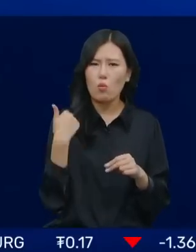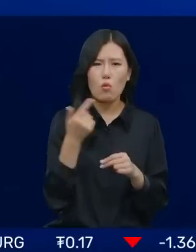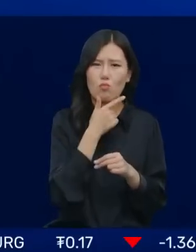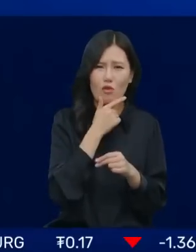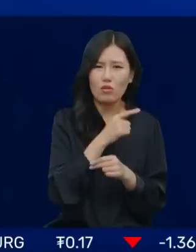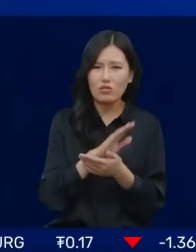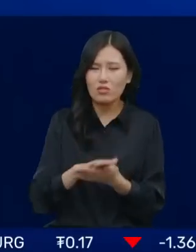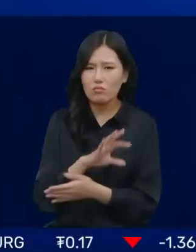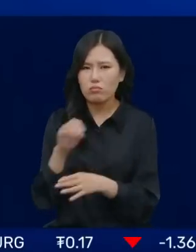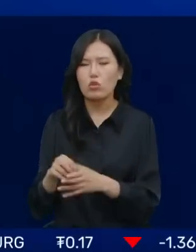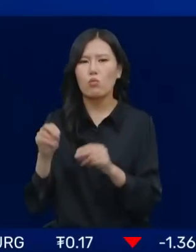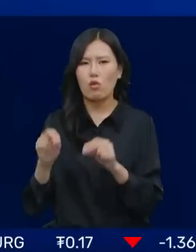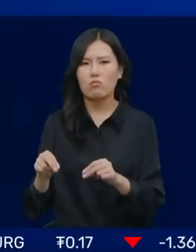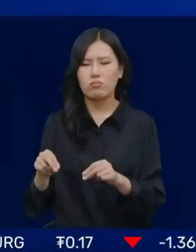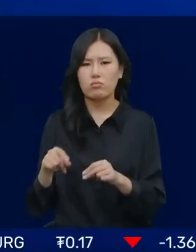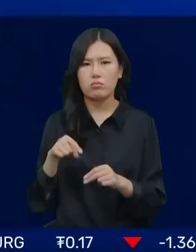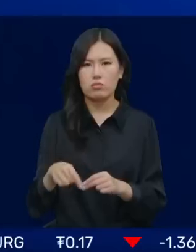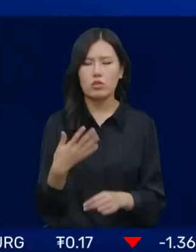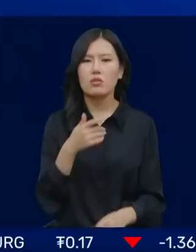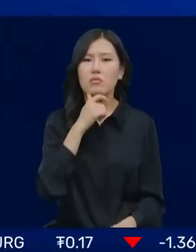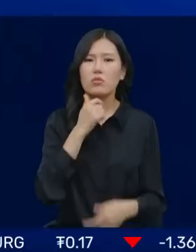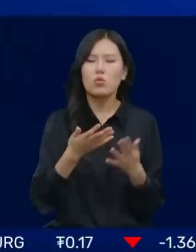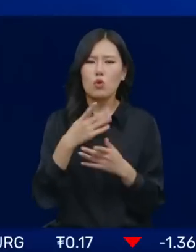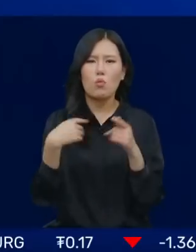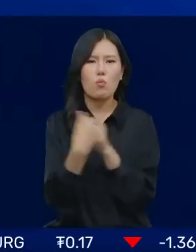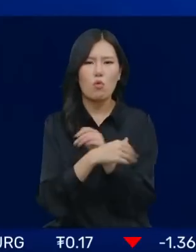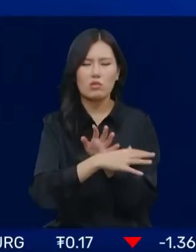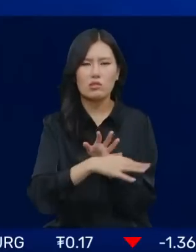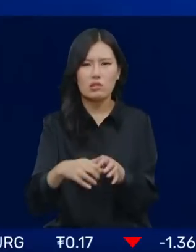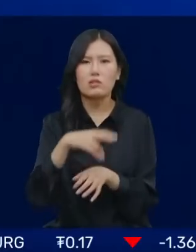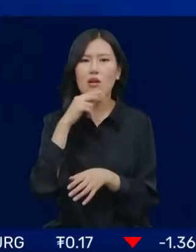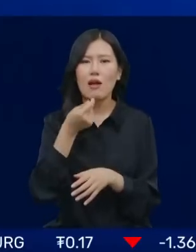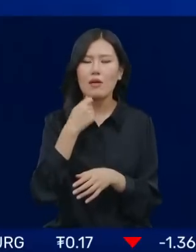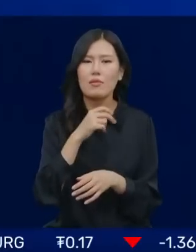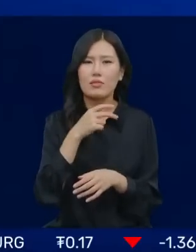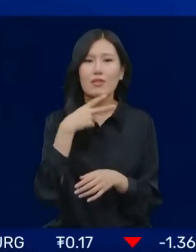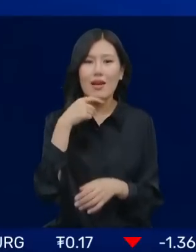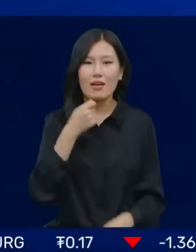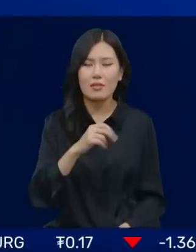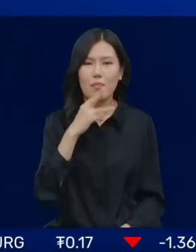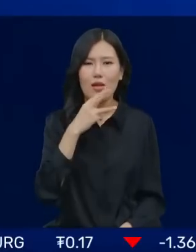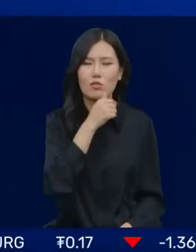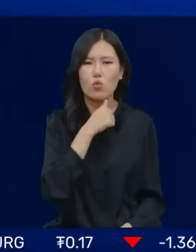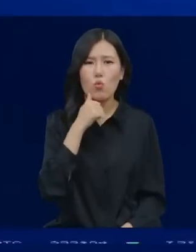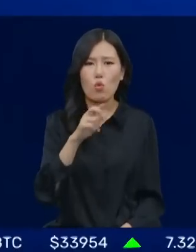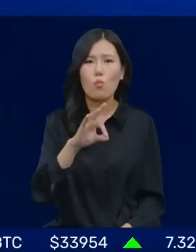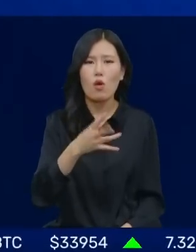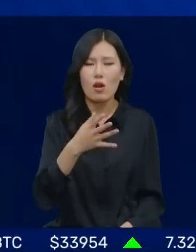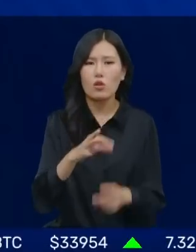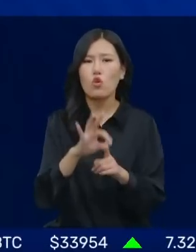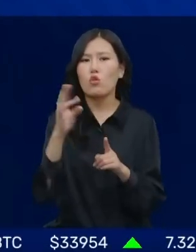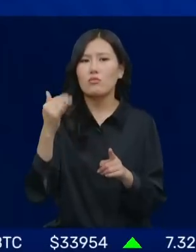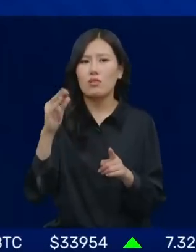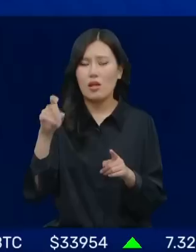хэрвээ тэтгэлэг төлөхөө санаатаагаар зайлсхийсэн цалин хөл зорлогоо нуун дарагдуулсан бол бусад банкндах данснаас нь хүүхдийнх нь